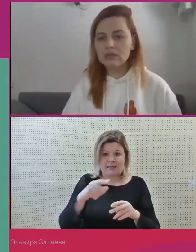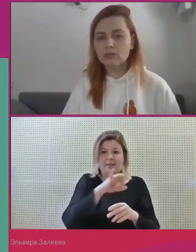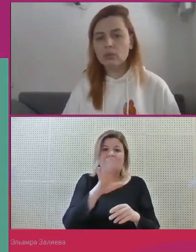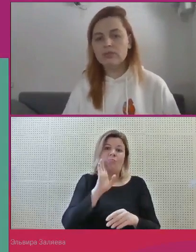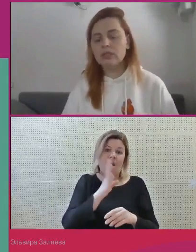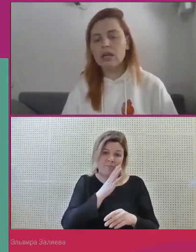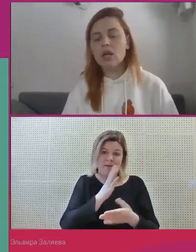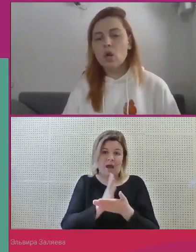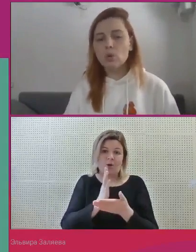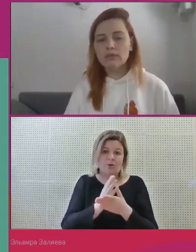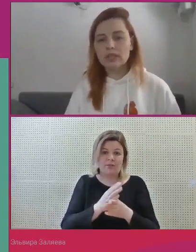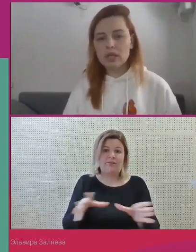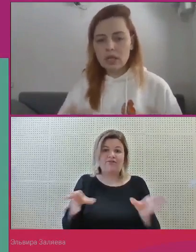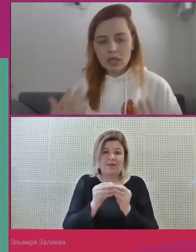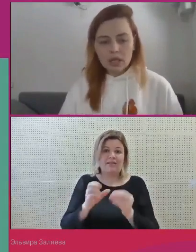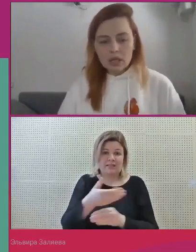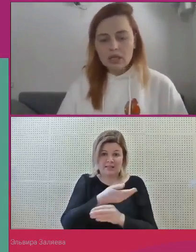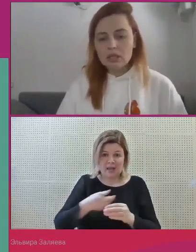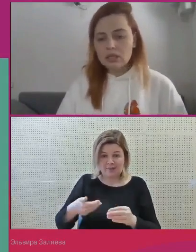на стартовом уровне, на уровне